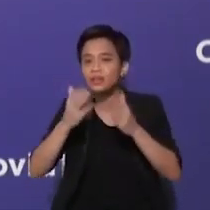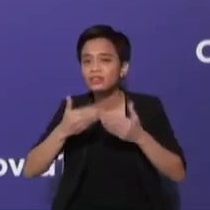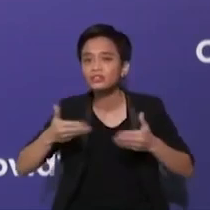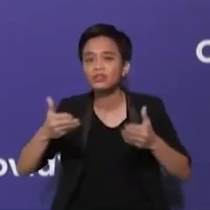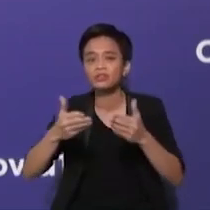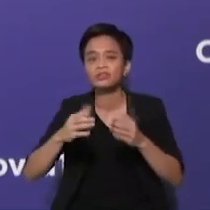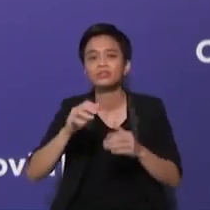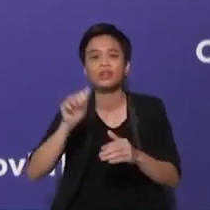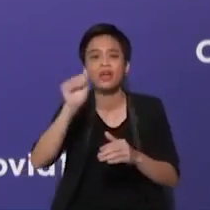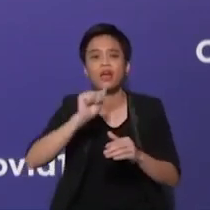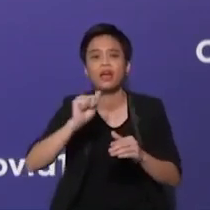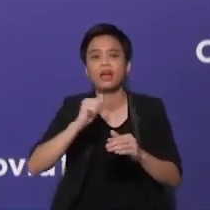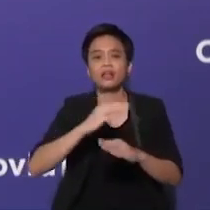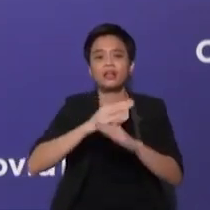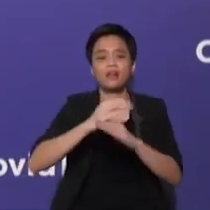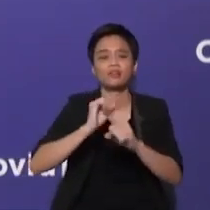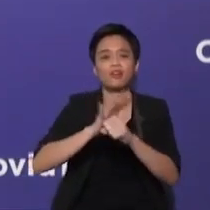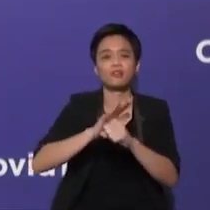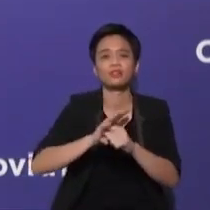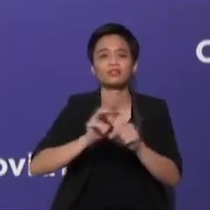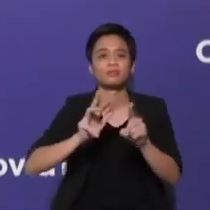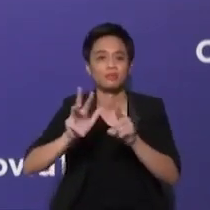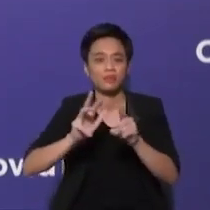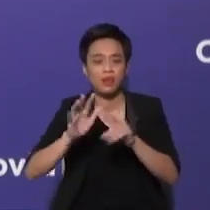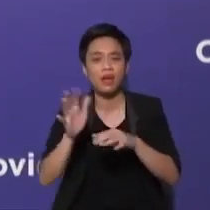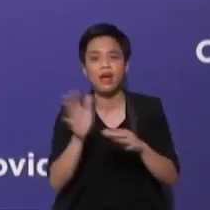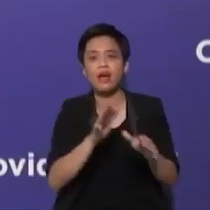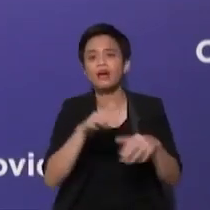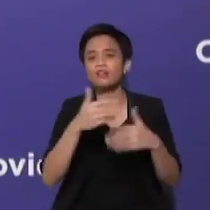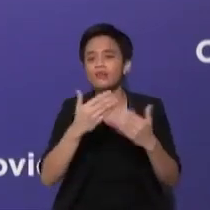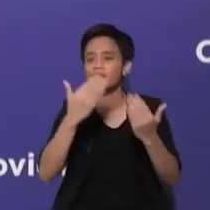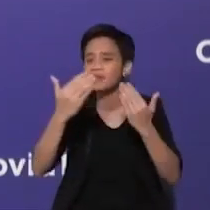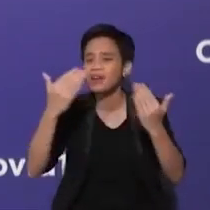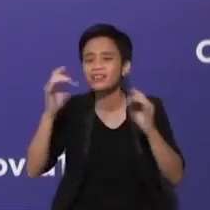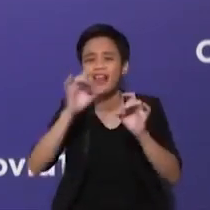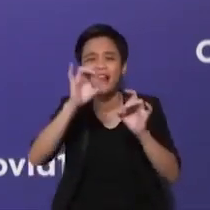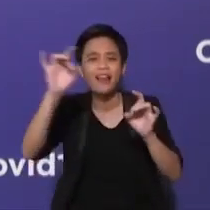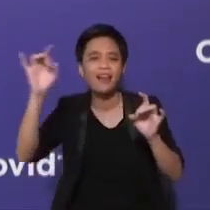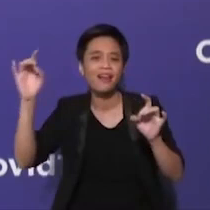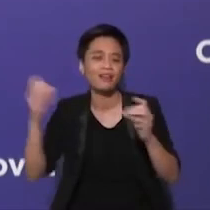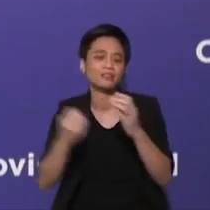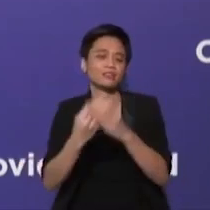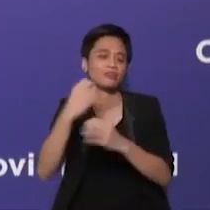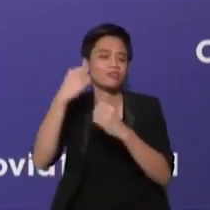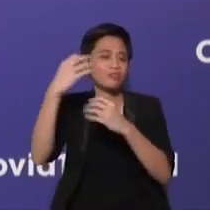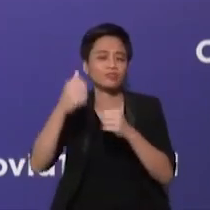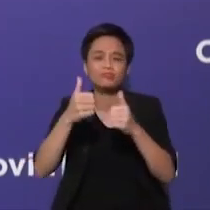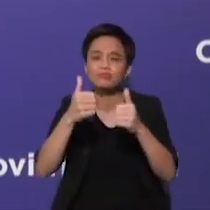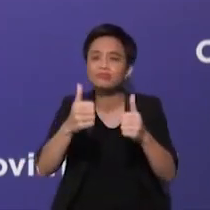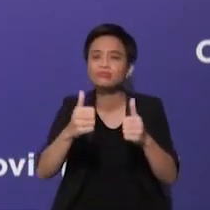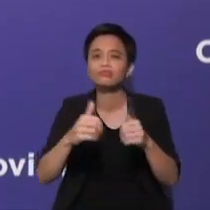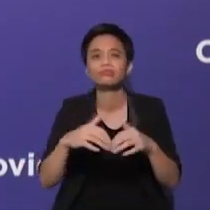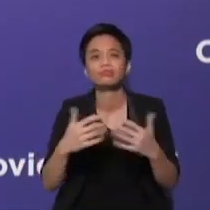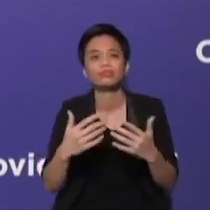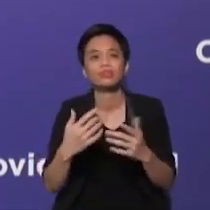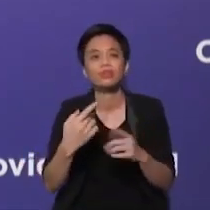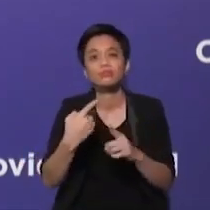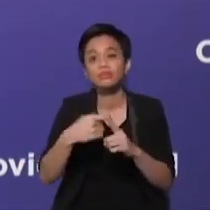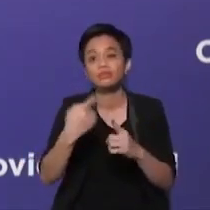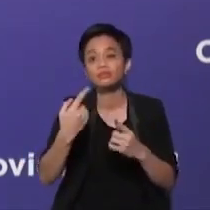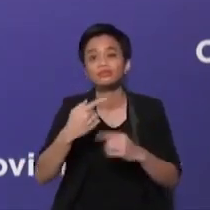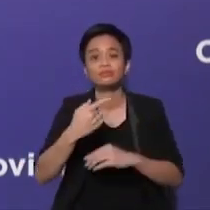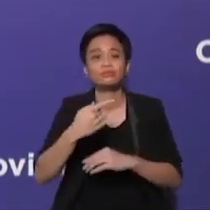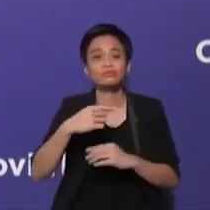sosial at lawan copied 19 maupun di aplikasi-aplikasi yang lainnya serta secara rutin